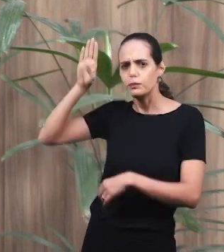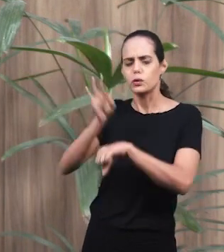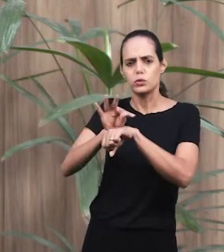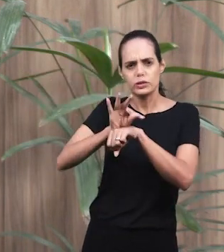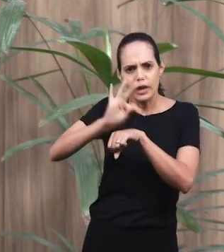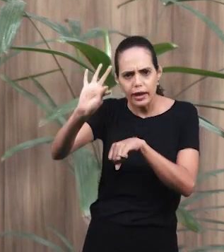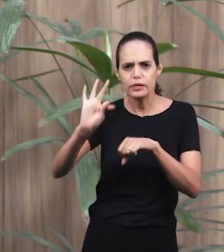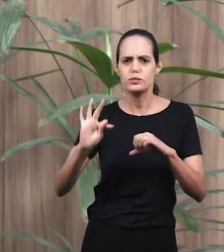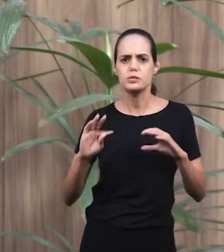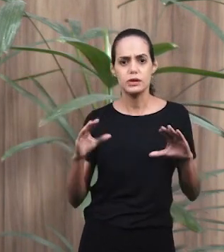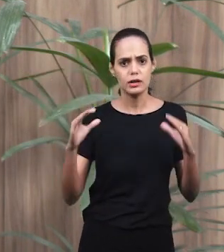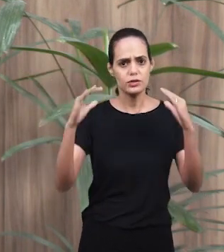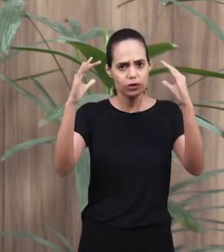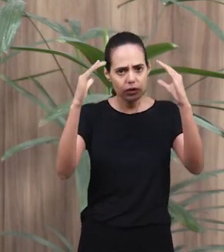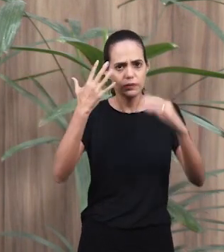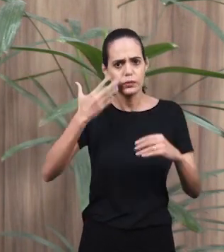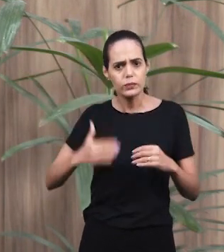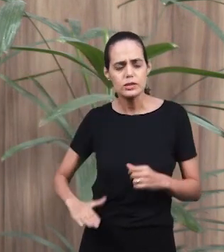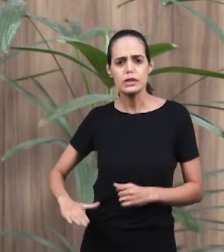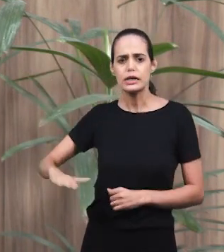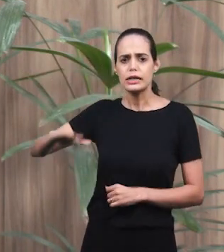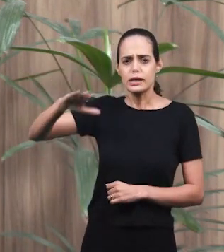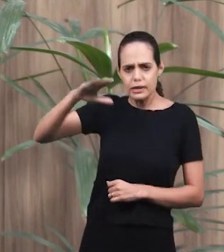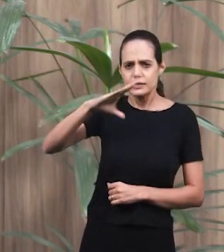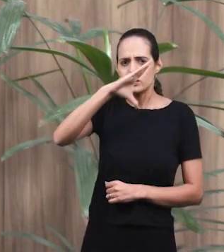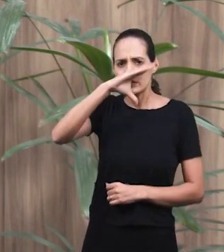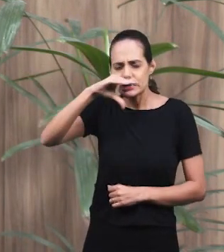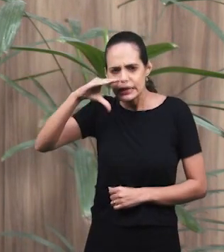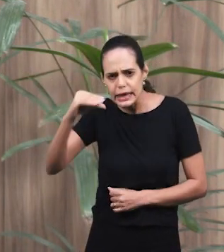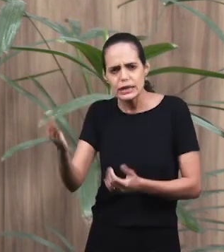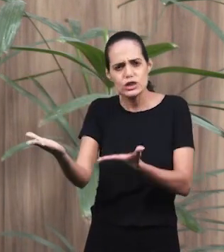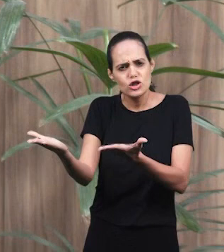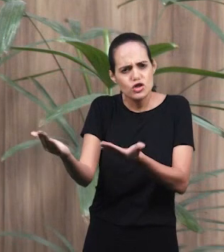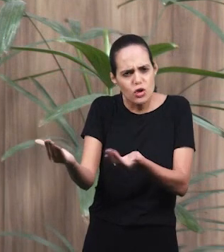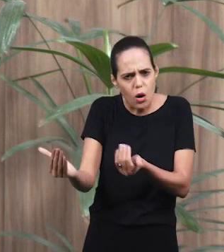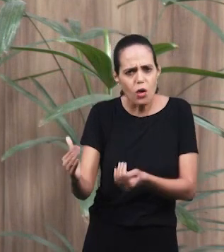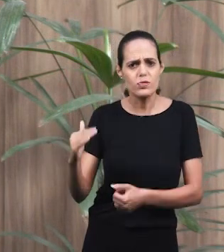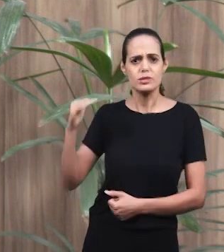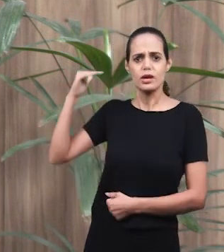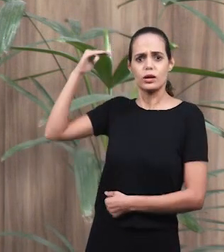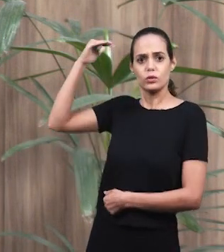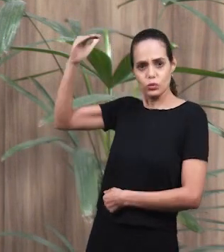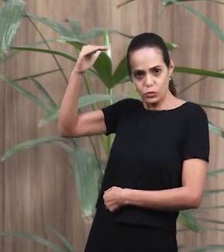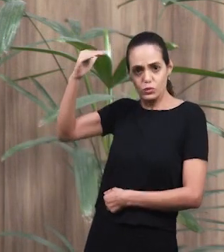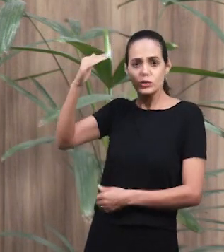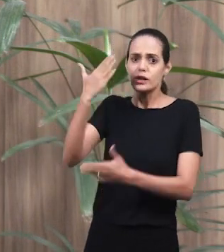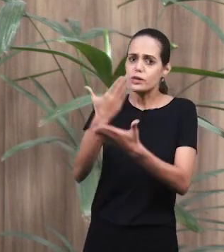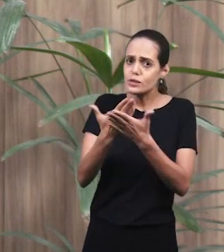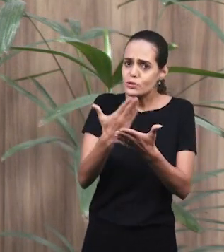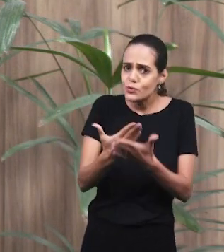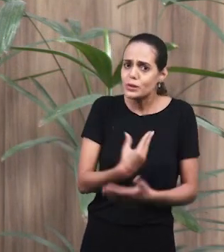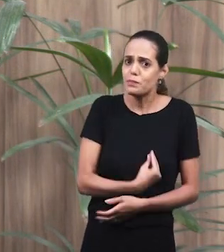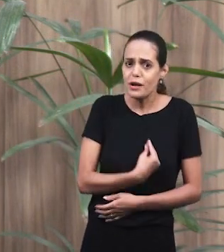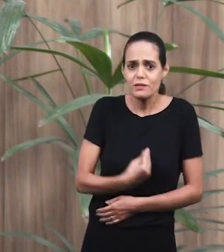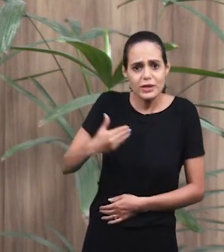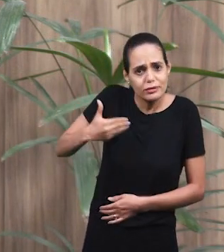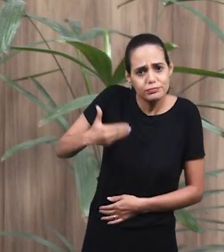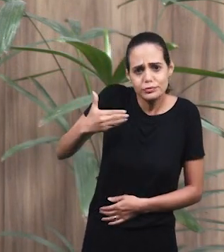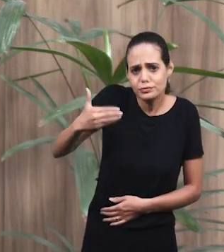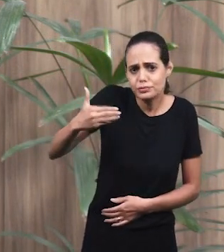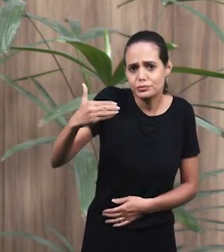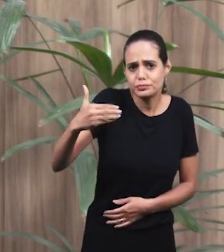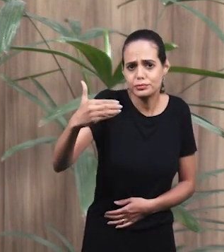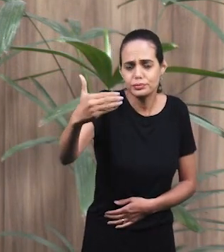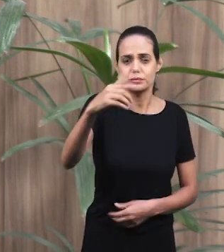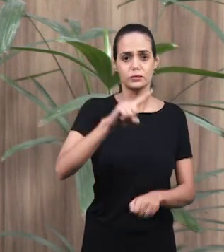scientifique, des enfants, adolescents, jeunes et adultes. Et ils étudient pour la vie avec les connaissances adéquates pour